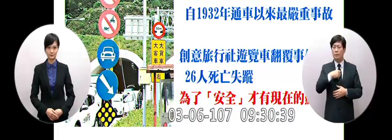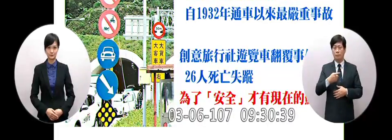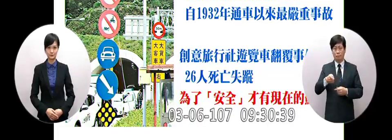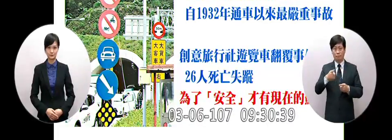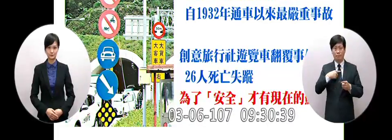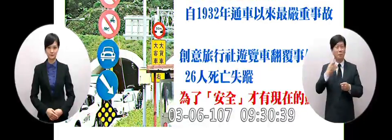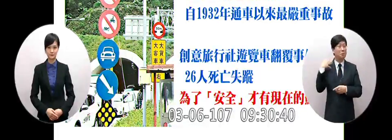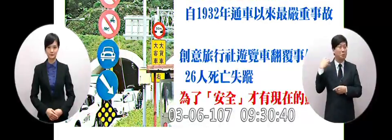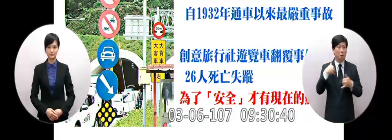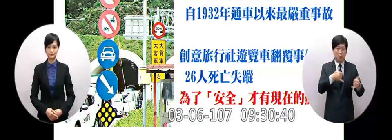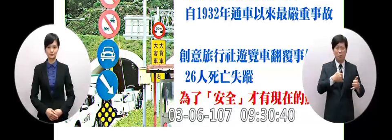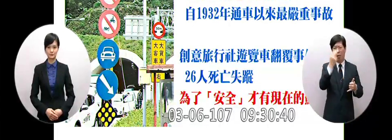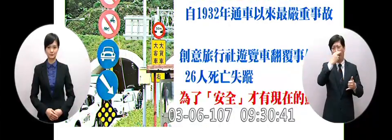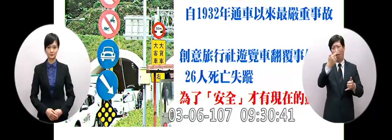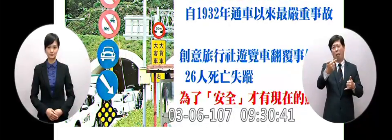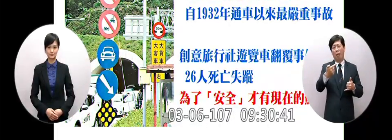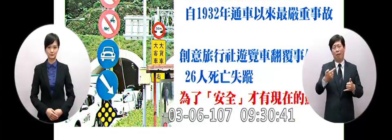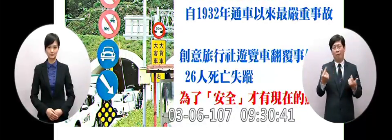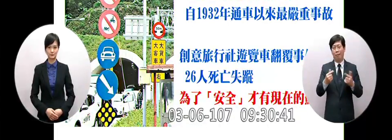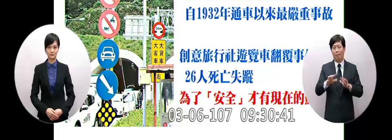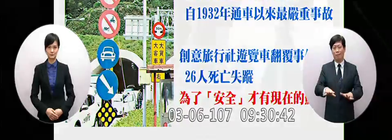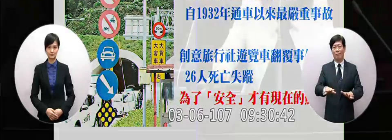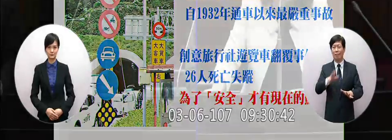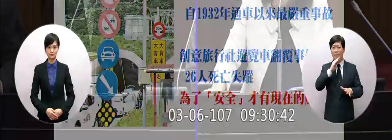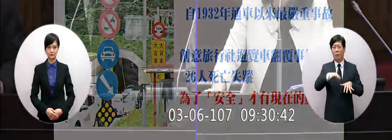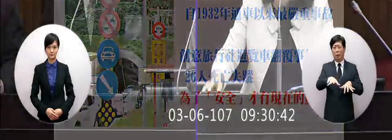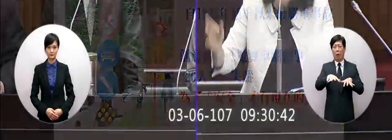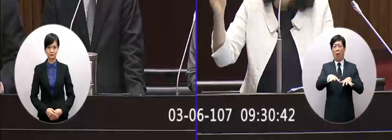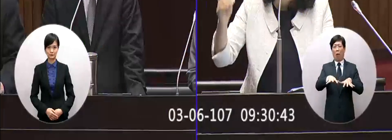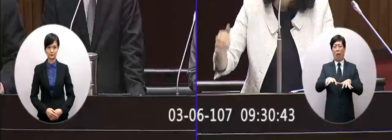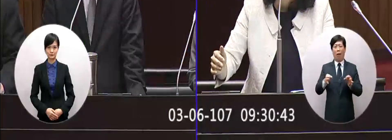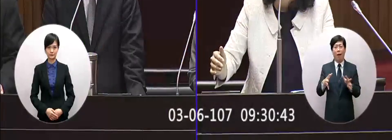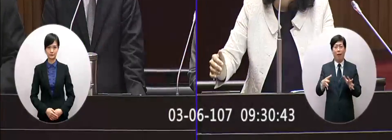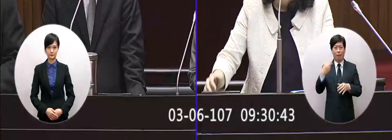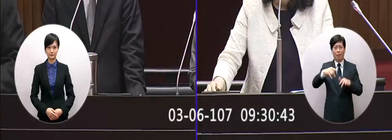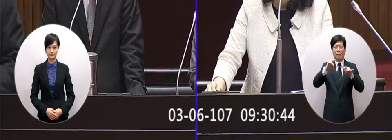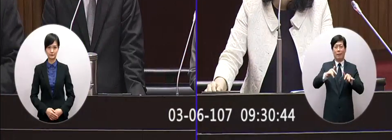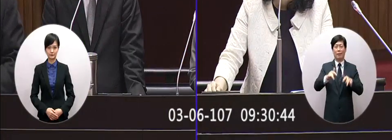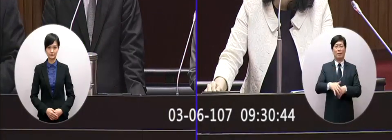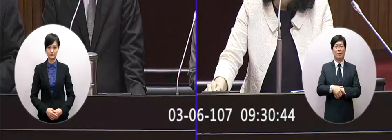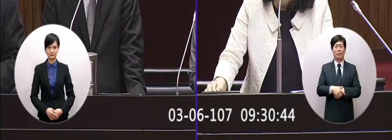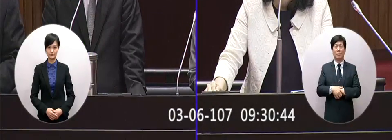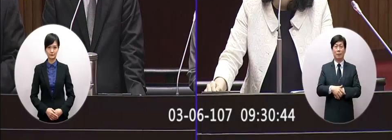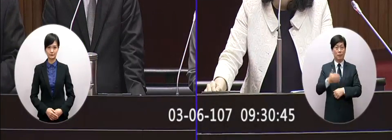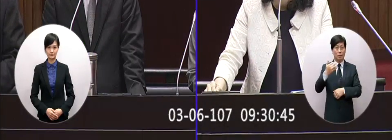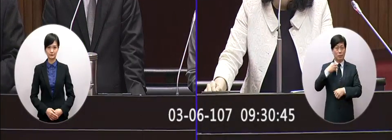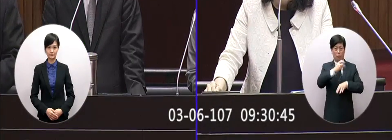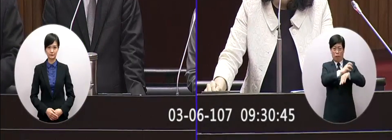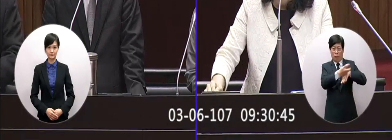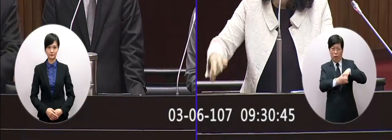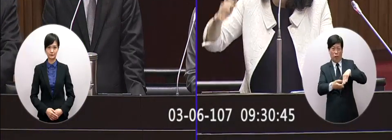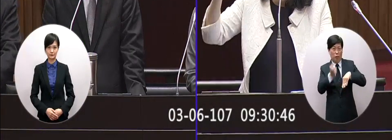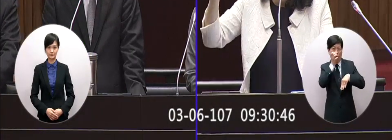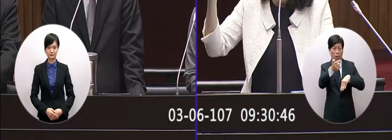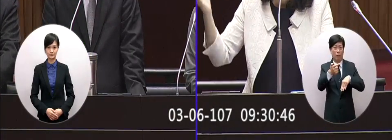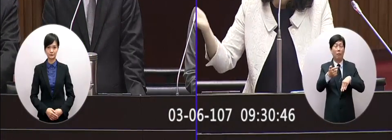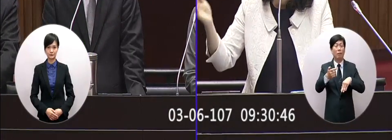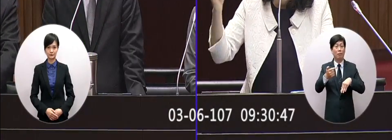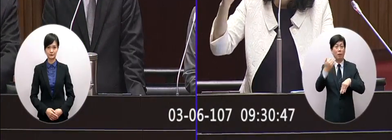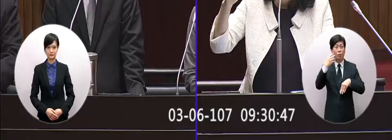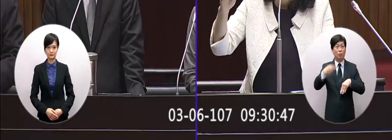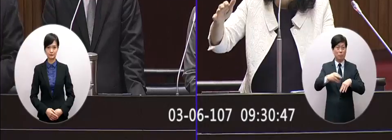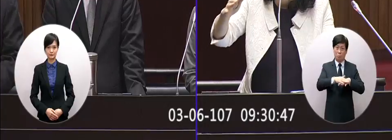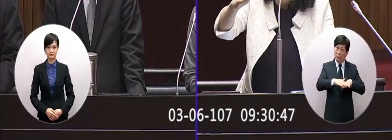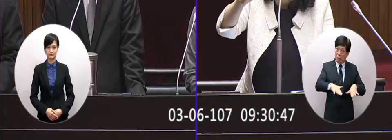苏花旧线，那不是更危险吗？尤其是现在地震频传，而且还下雨，所以其实落石不断的。无论是再怎么